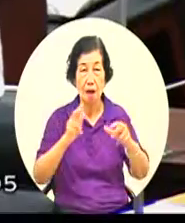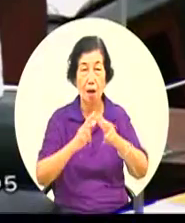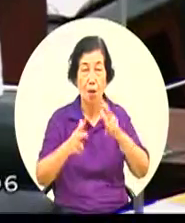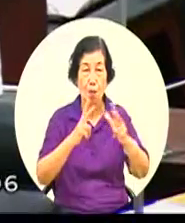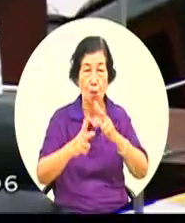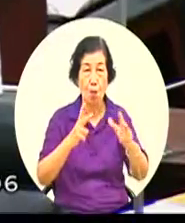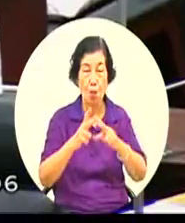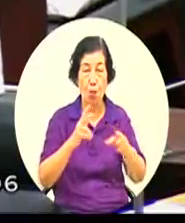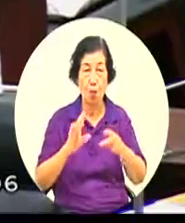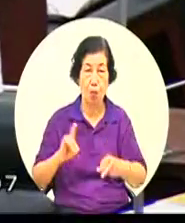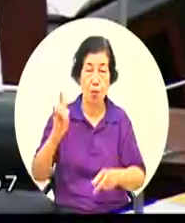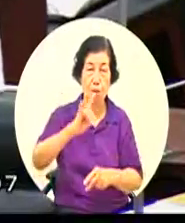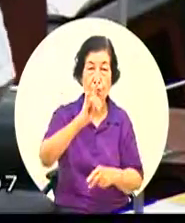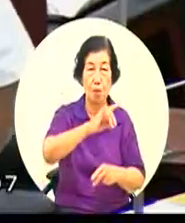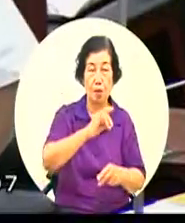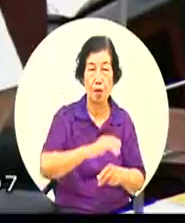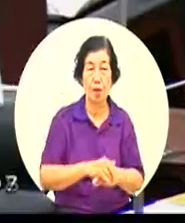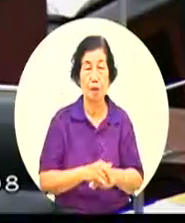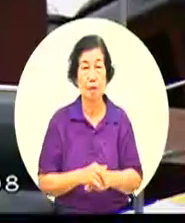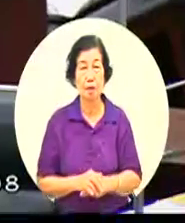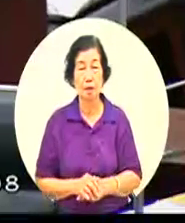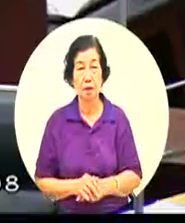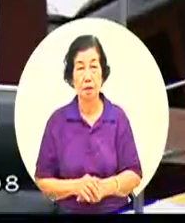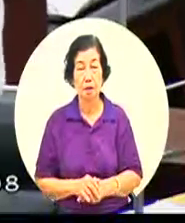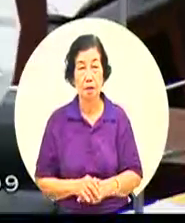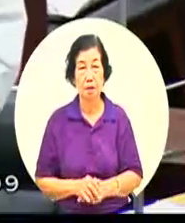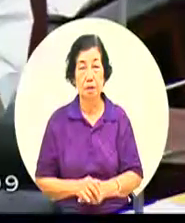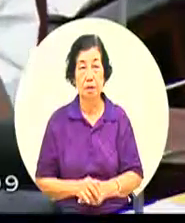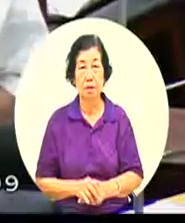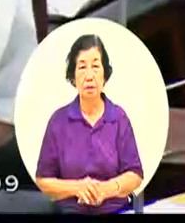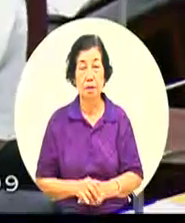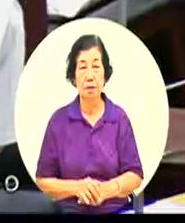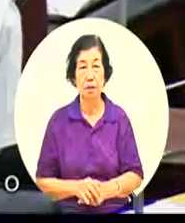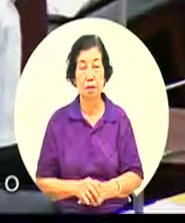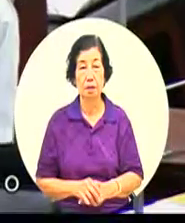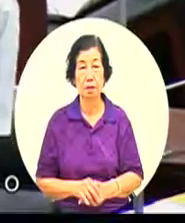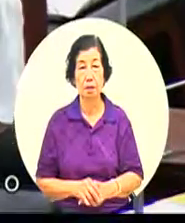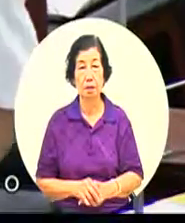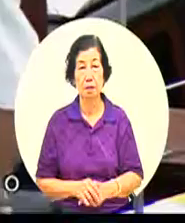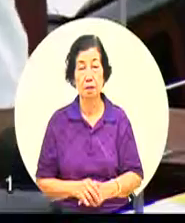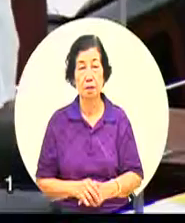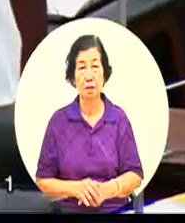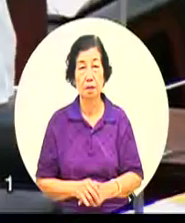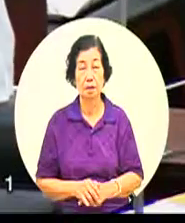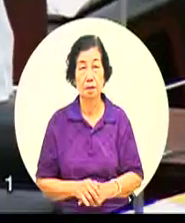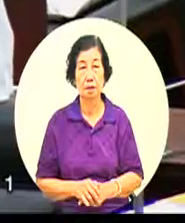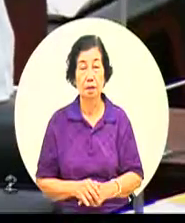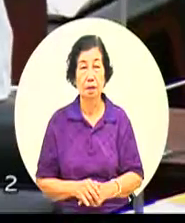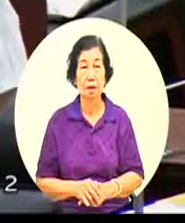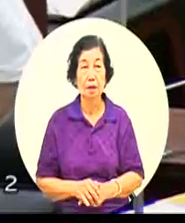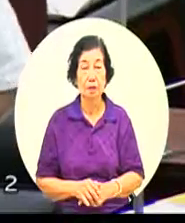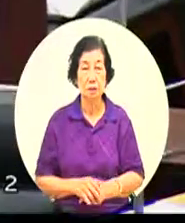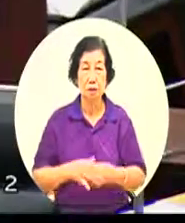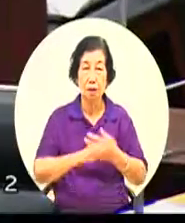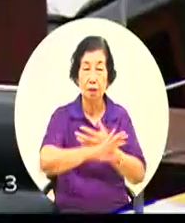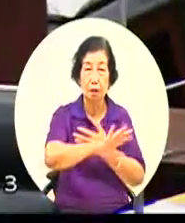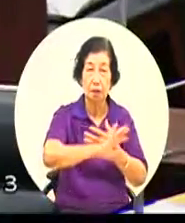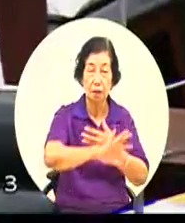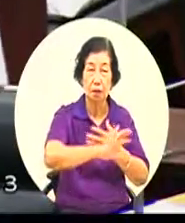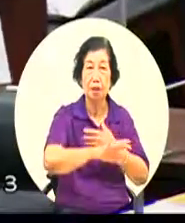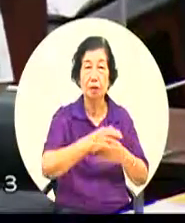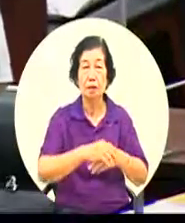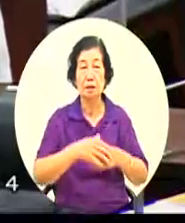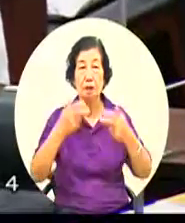一个大乌龙。还是希腊，伊嘛是迄个希腊雅族的， 希腊雅族， 他们是希腊雅族